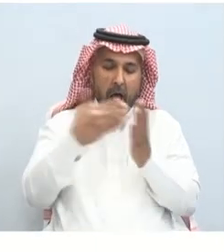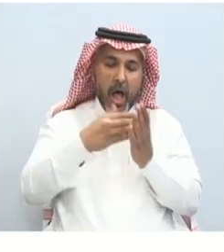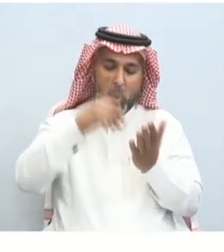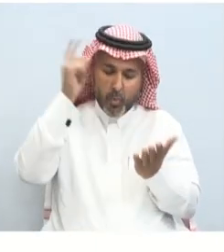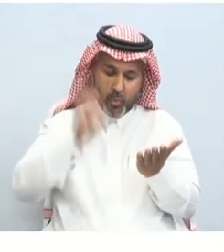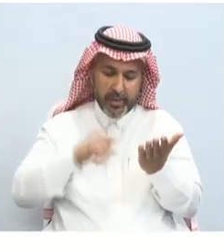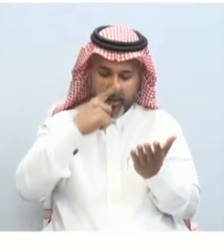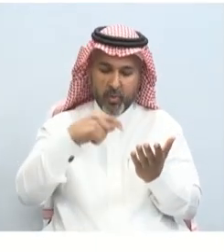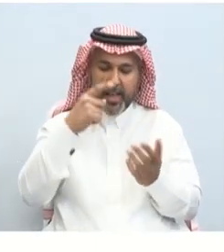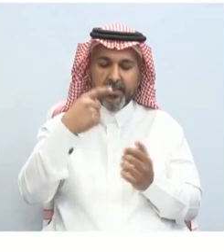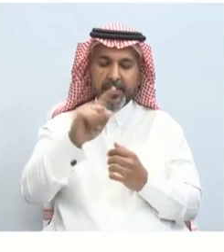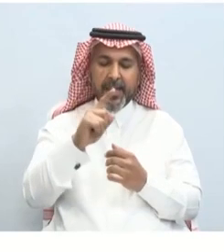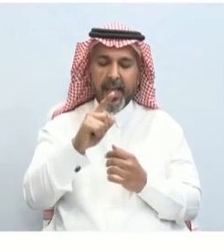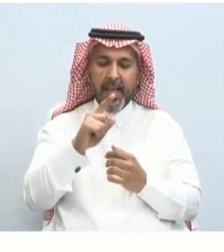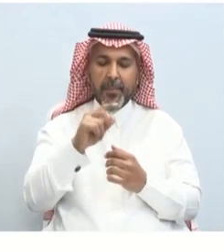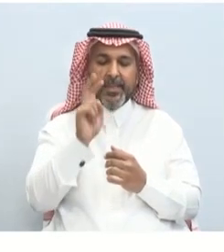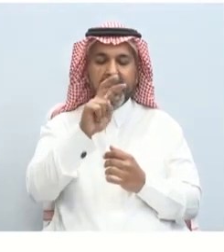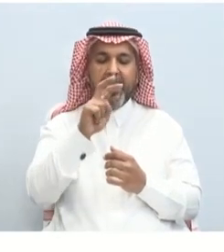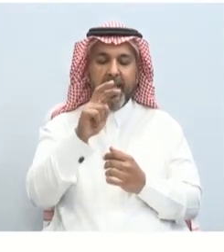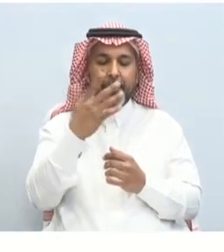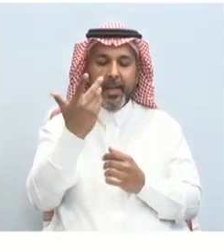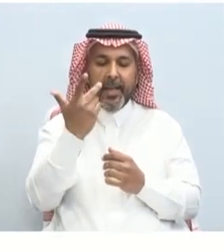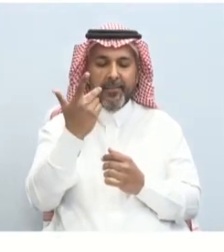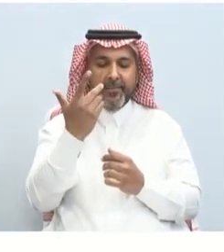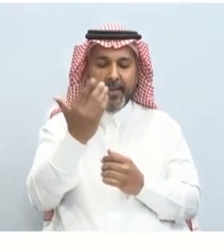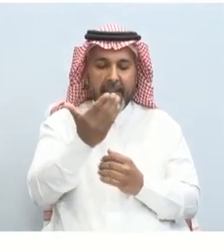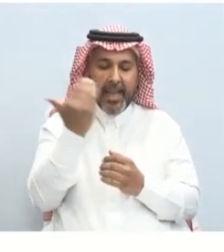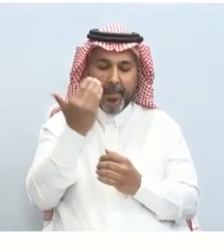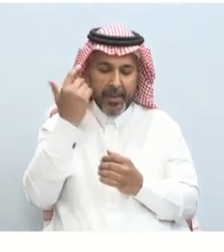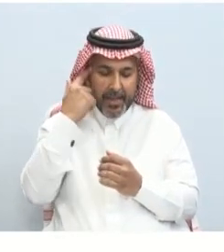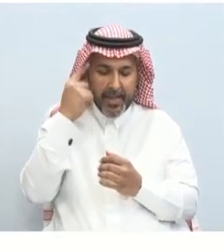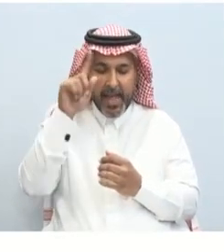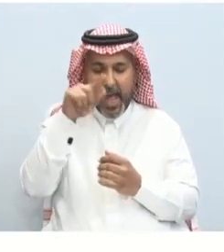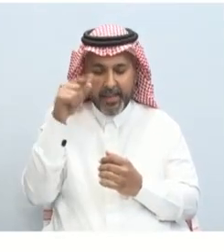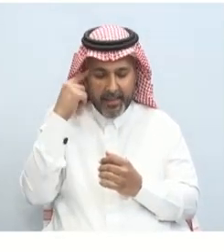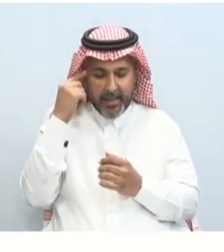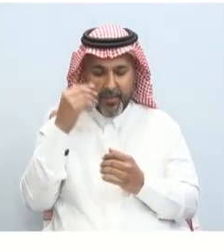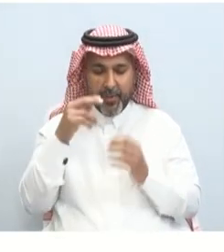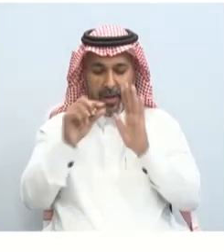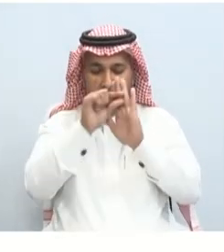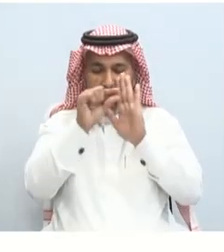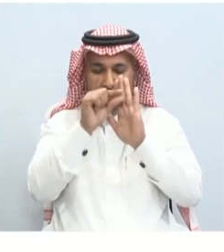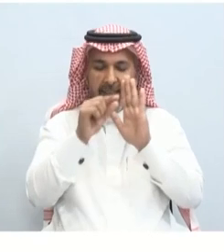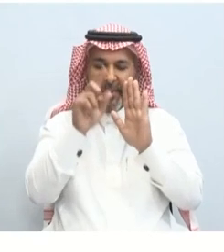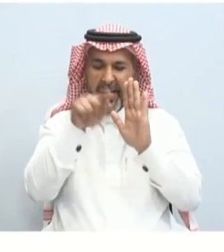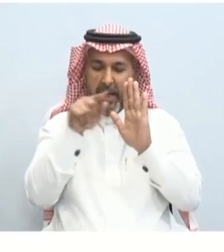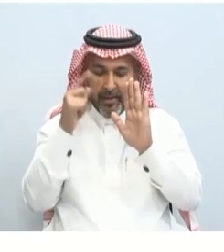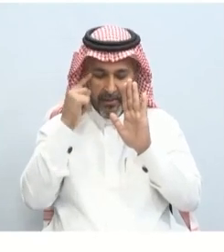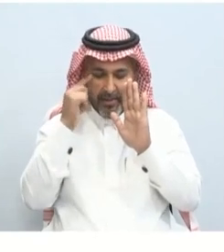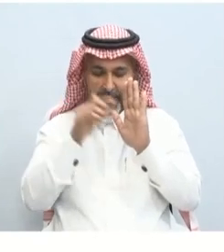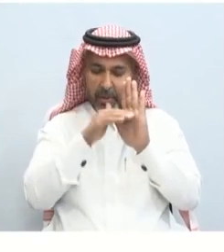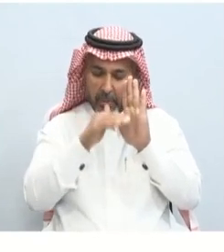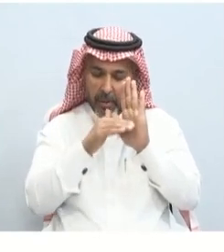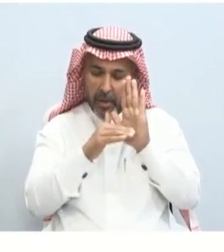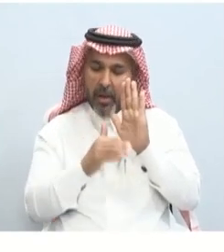كاذبه نفس المثال الذي قبل قليل تكلمنا عنه وقد يكون الاستدلال صحيحا